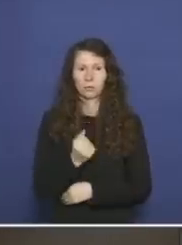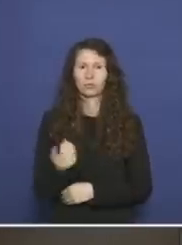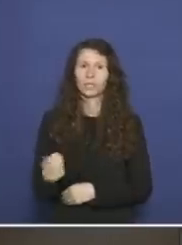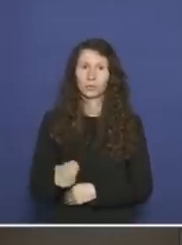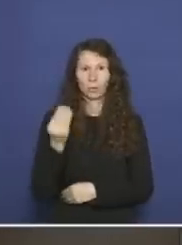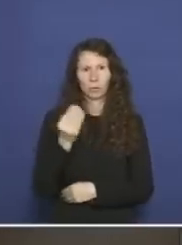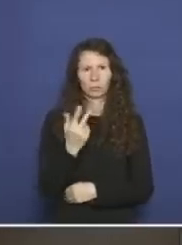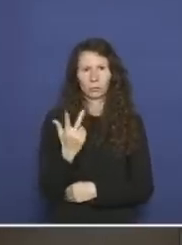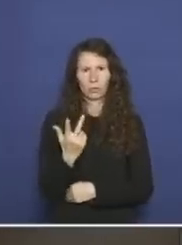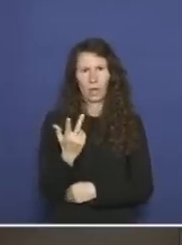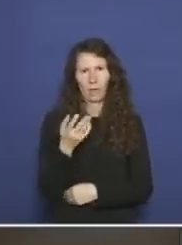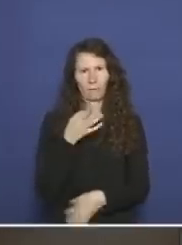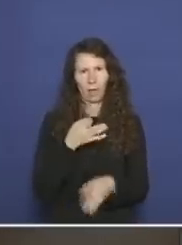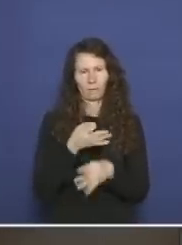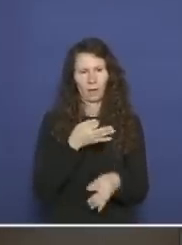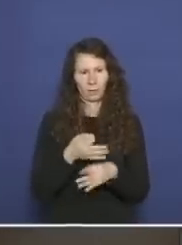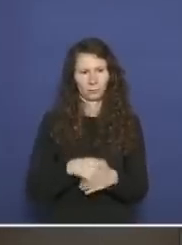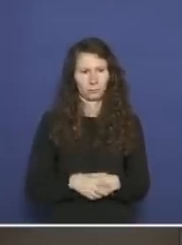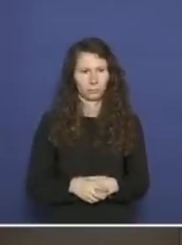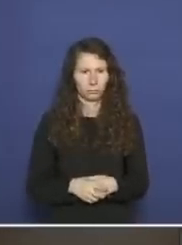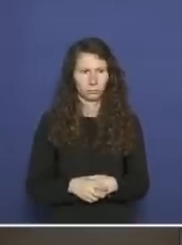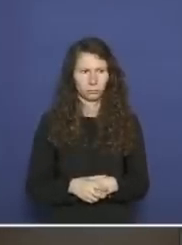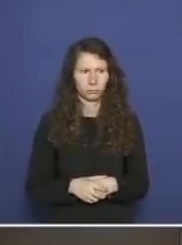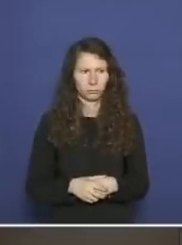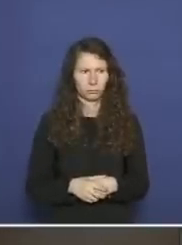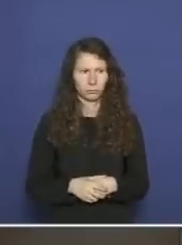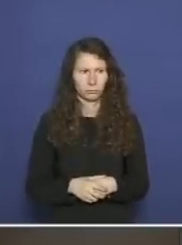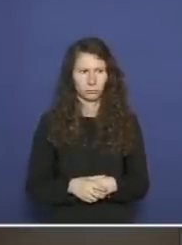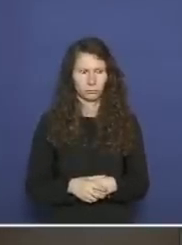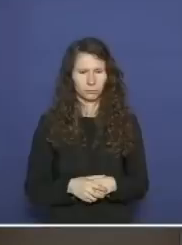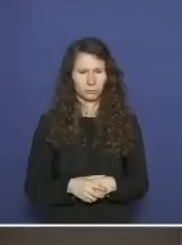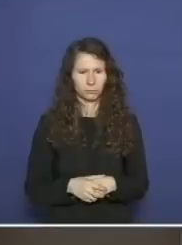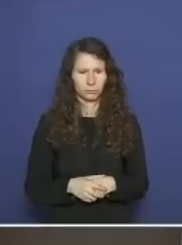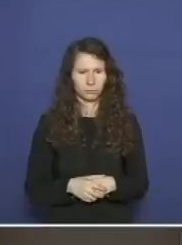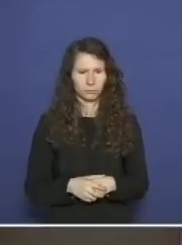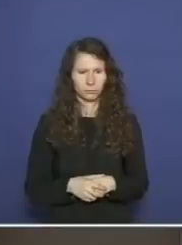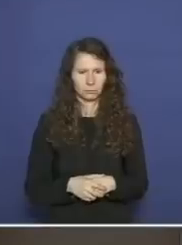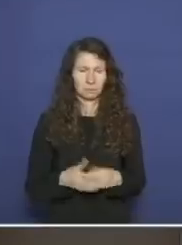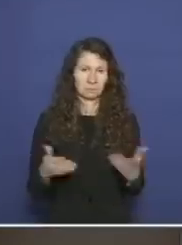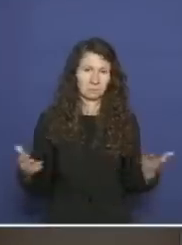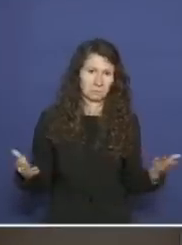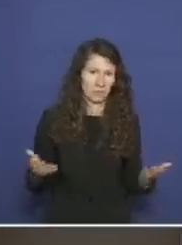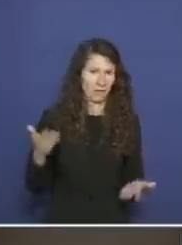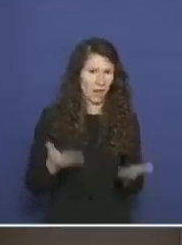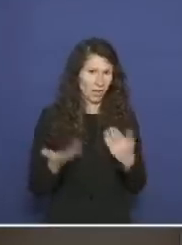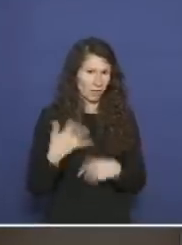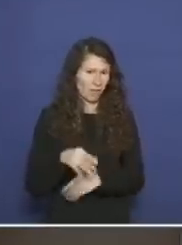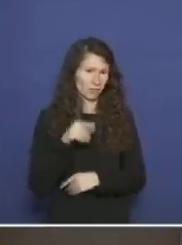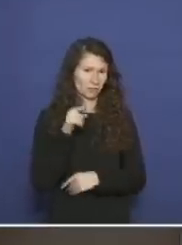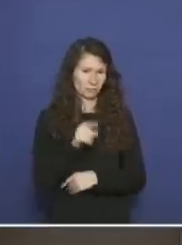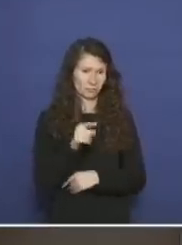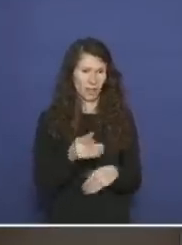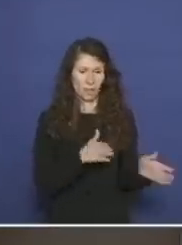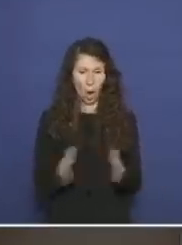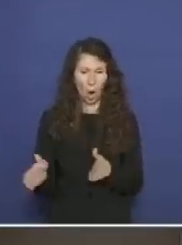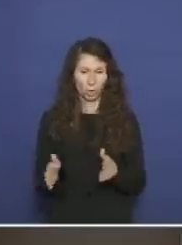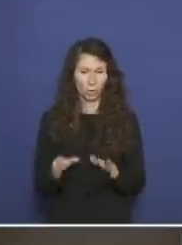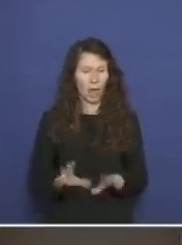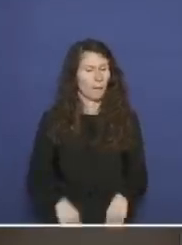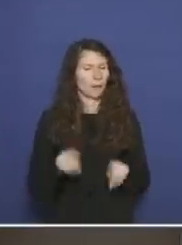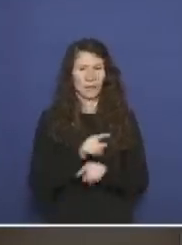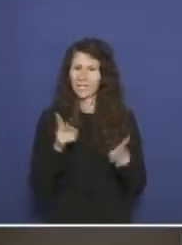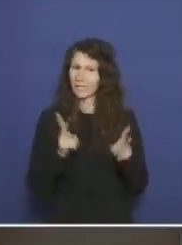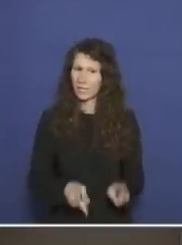Fragen aufrufen. Gut. War es nicht einfach naiv oder vielleicht fahrlässig, dass Sie diese Verordnung nicht von Anfang an richtig gemacht haben,